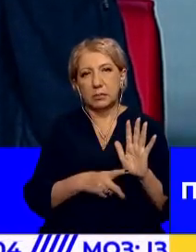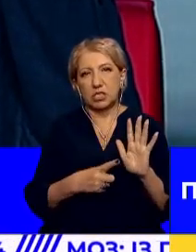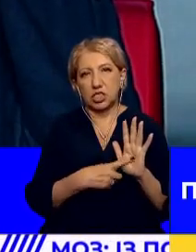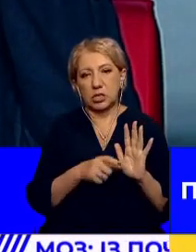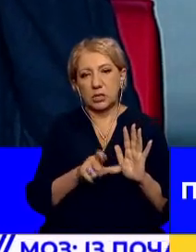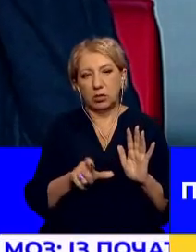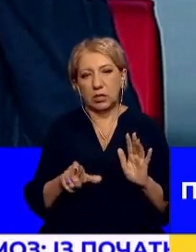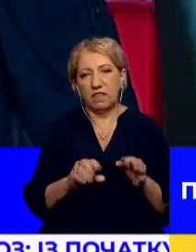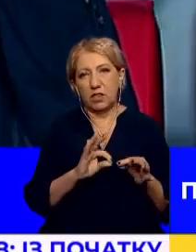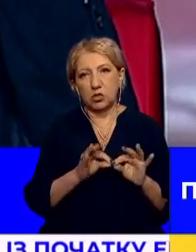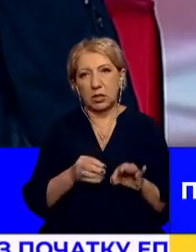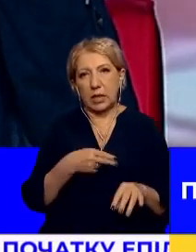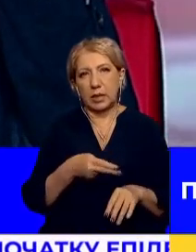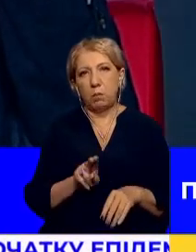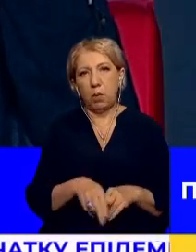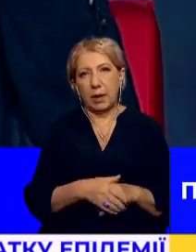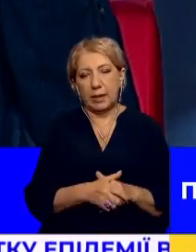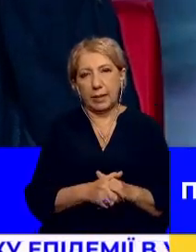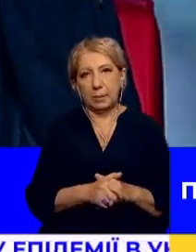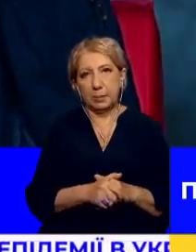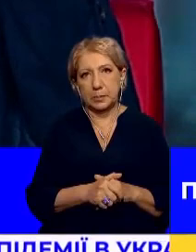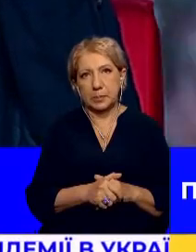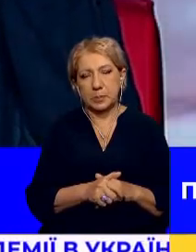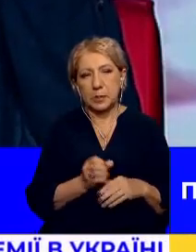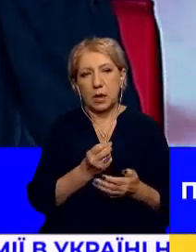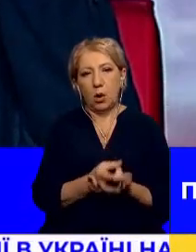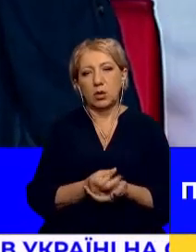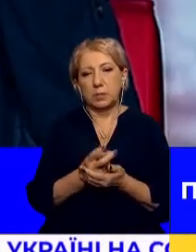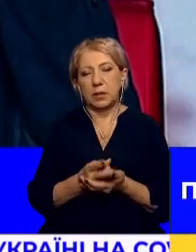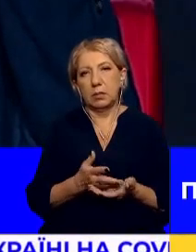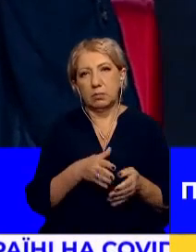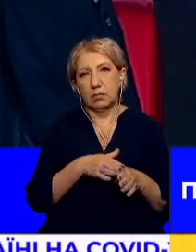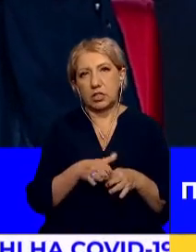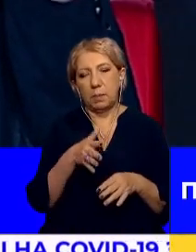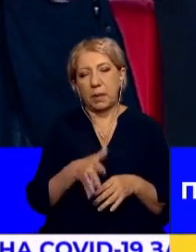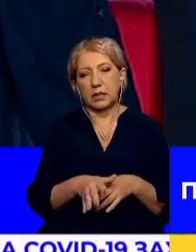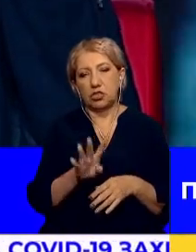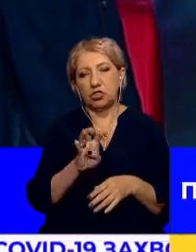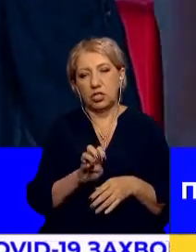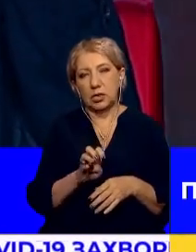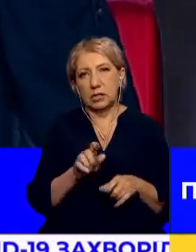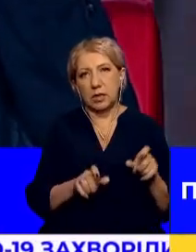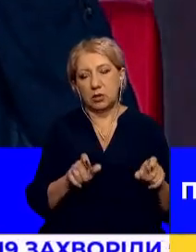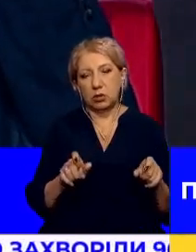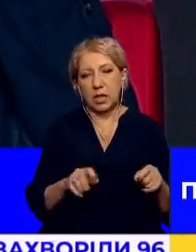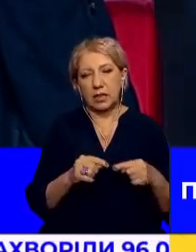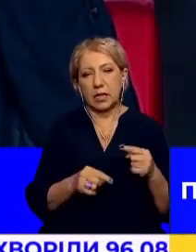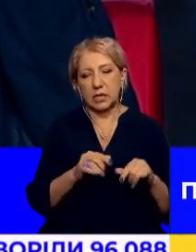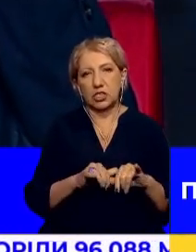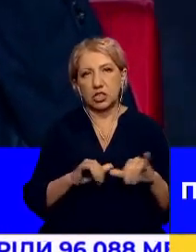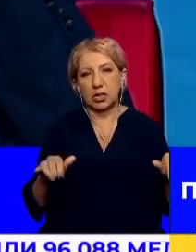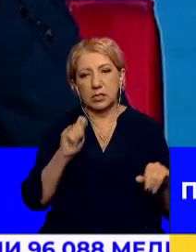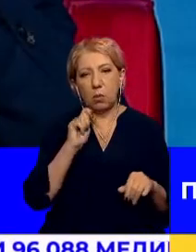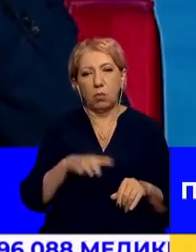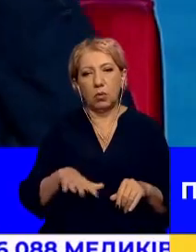576 людей від ускладнень померли. Госпіталізовані майже 5400 пацієнтів. Як наслідок, шириться